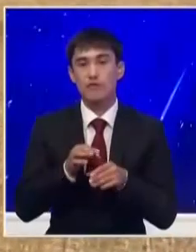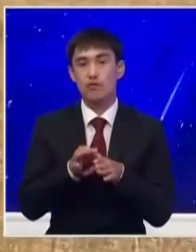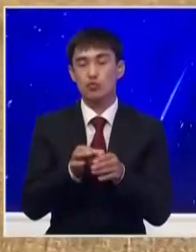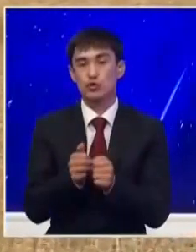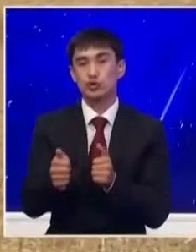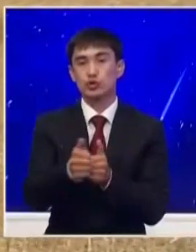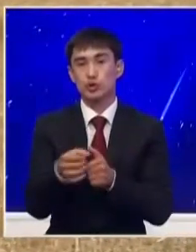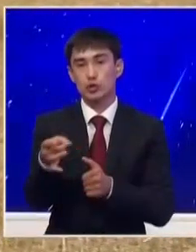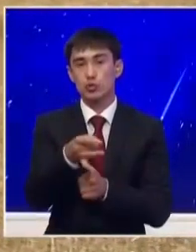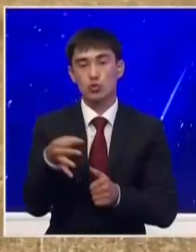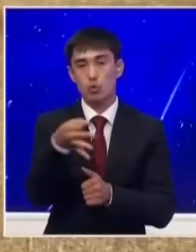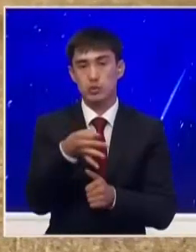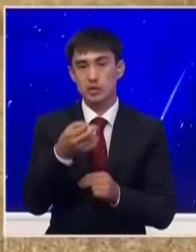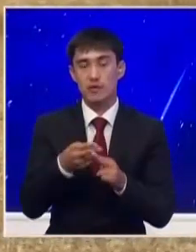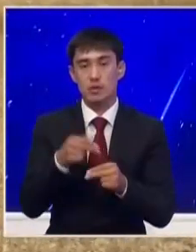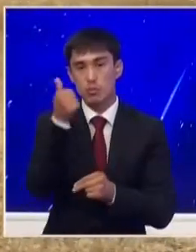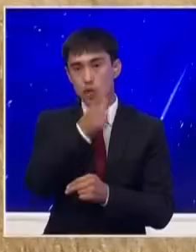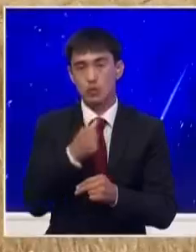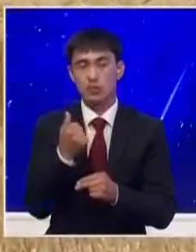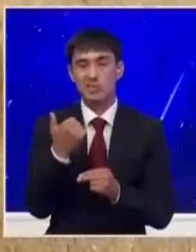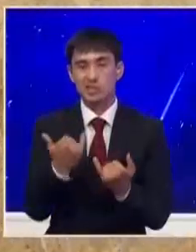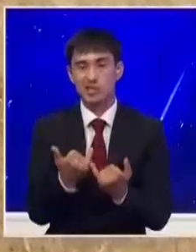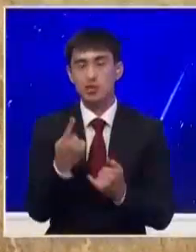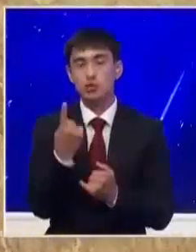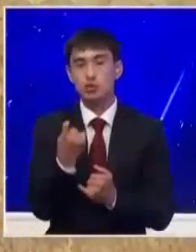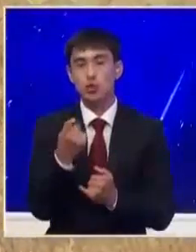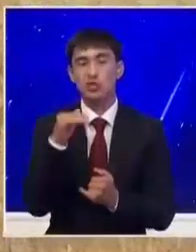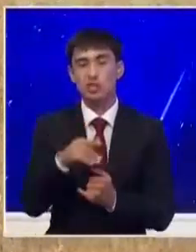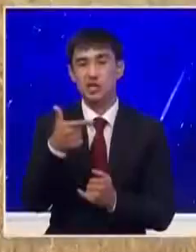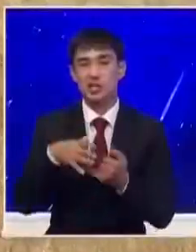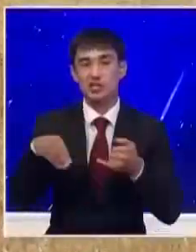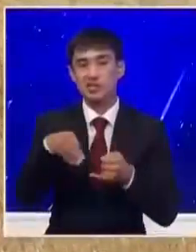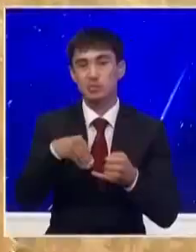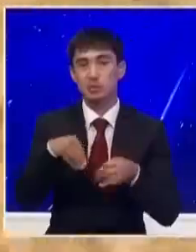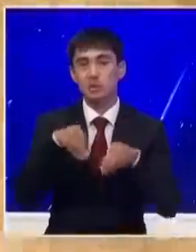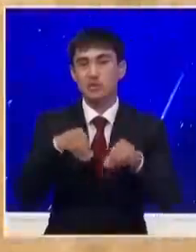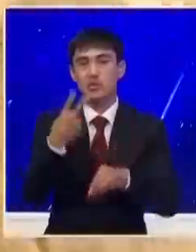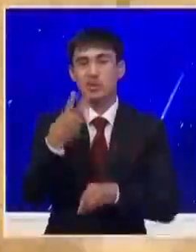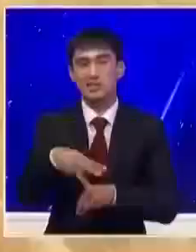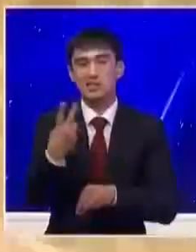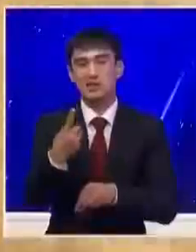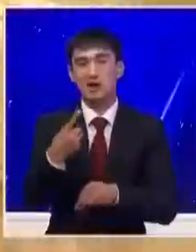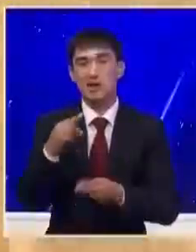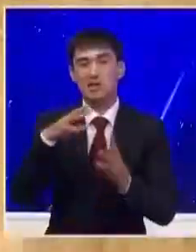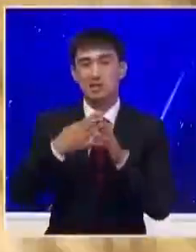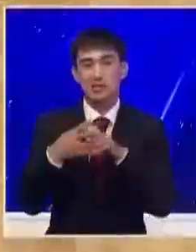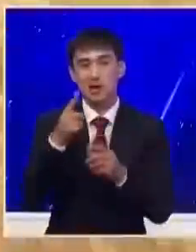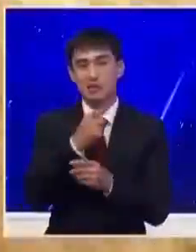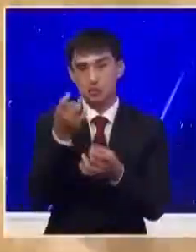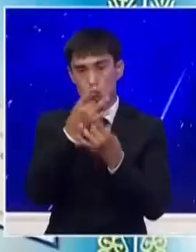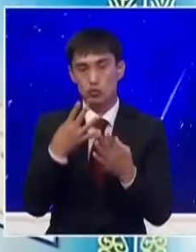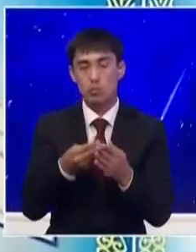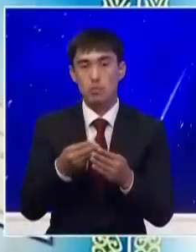ведущих регионов области. В нынешнем году здесь почти на 100 тысячах гектаров земли посеяно 32 вида сельскохозяйственных культур. В